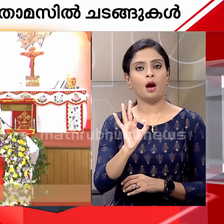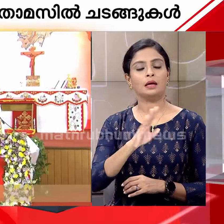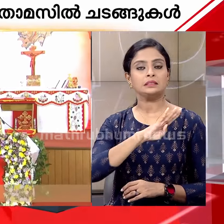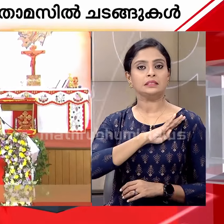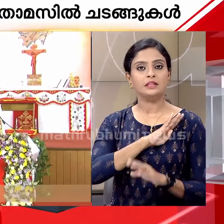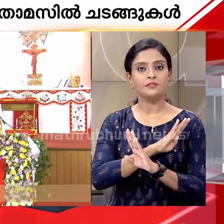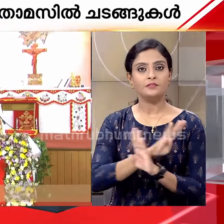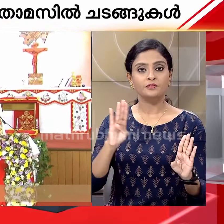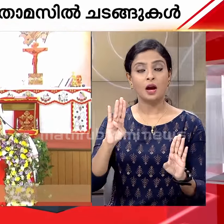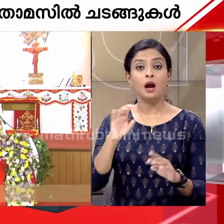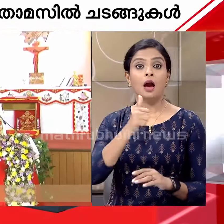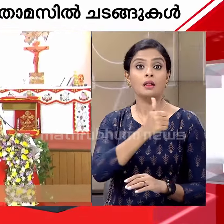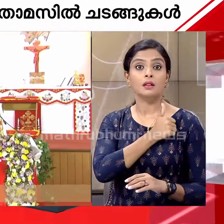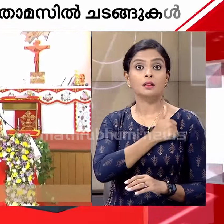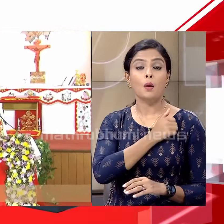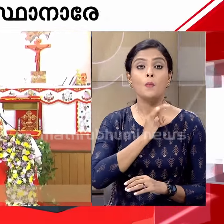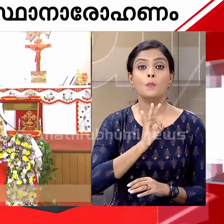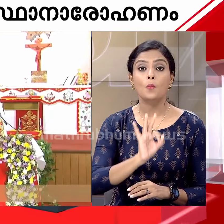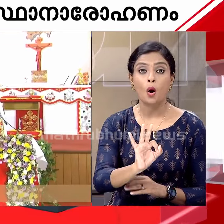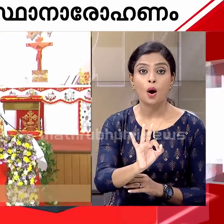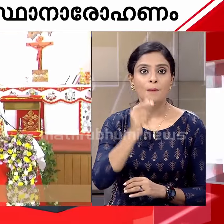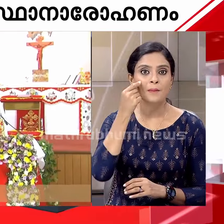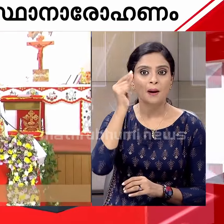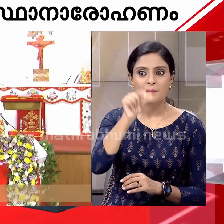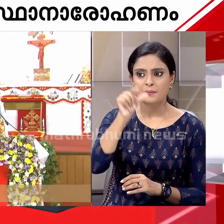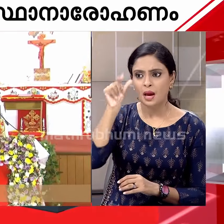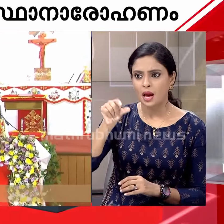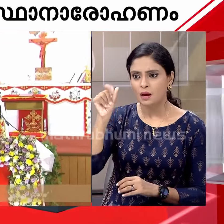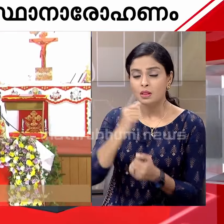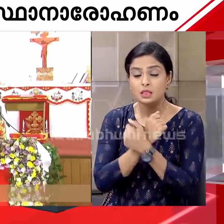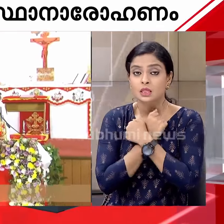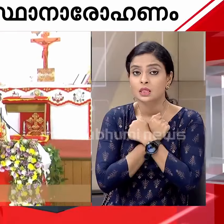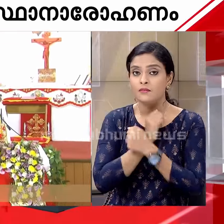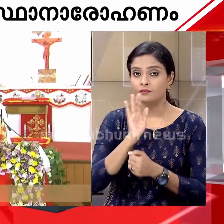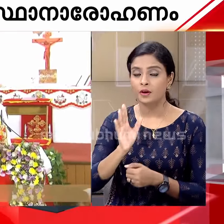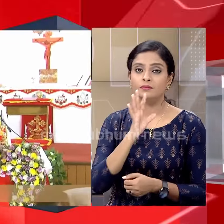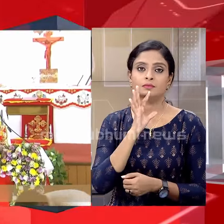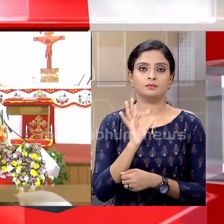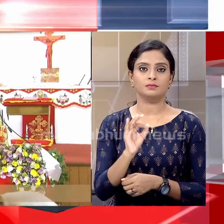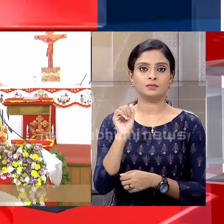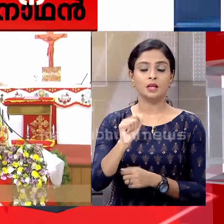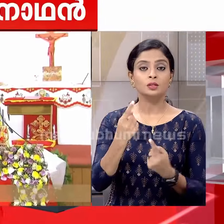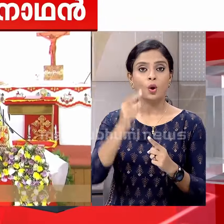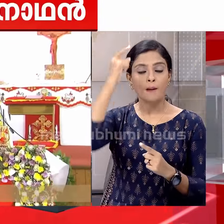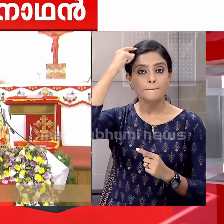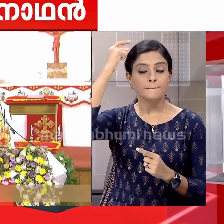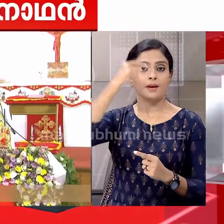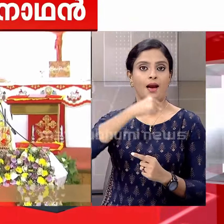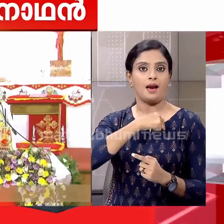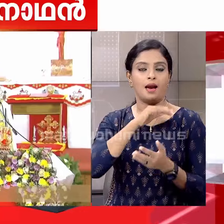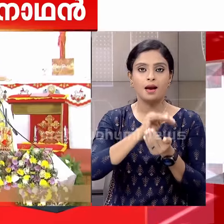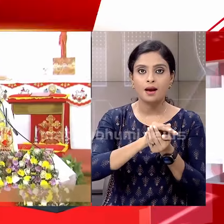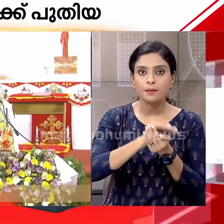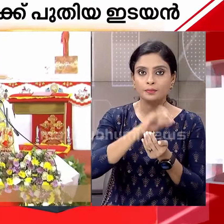ഔന്നത്യമുള്ള മനുഷ്യത്വത്തിലേക്കാണ് ഇവരൊക്കെ പ്രവേശിക്കേണ്ടത്. ആ മനുഷ്യത്വത്തിൻ്റെ മസ്തിഷ്കത്തിൽ വെച്ചുകൊണ്ട്, മനസ്സിൽ വെച്ചുകൊണ്ട്